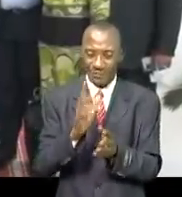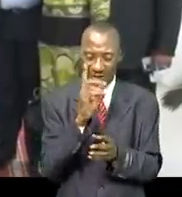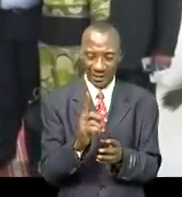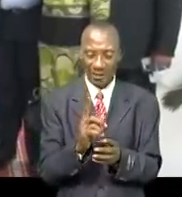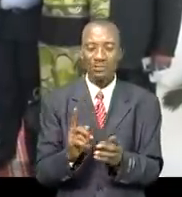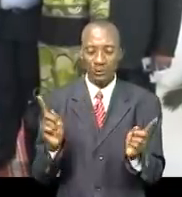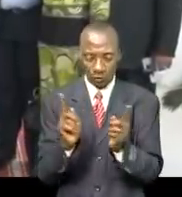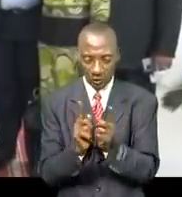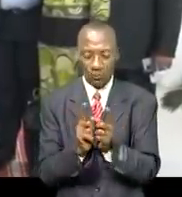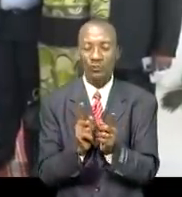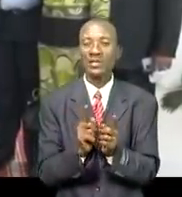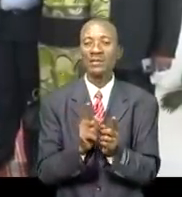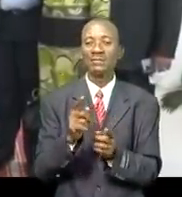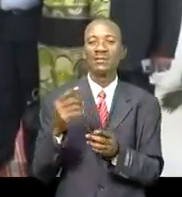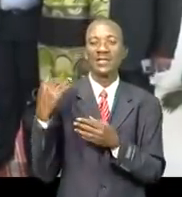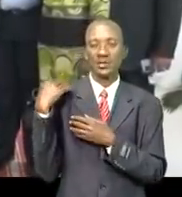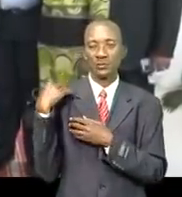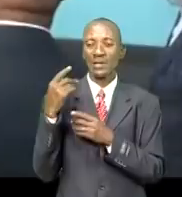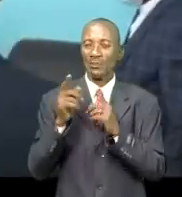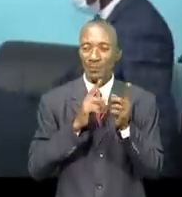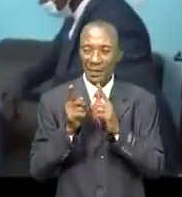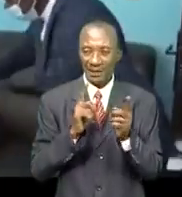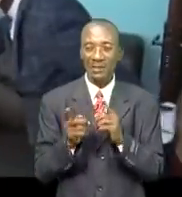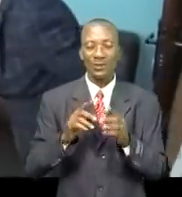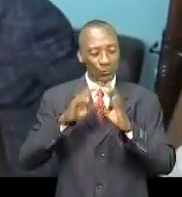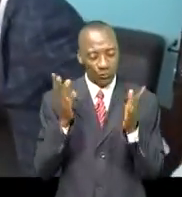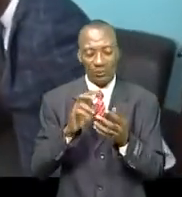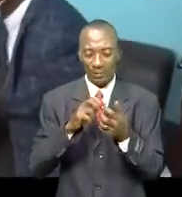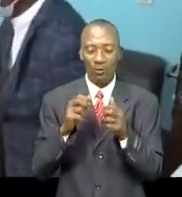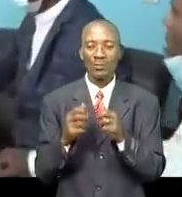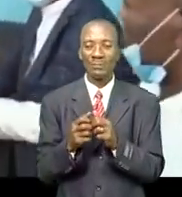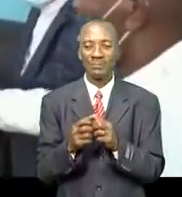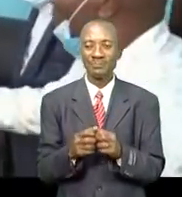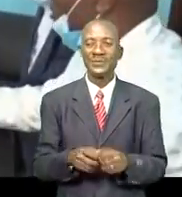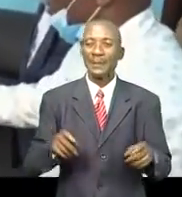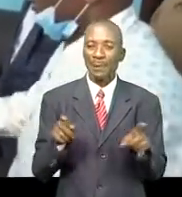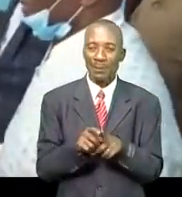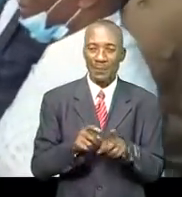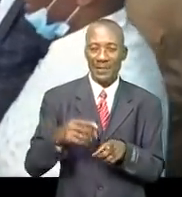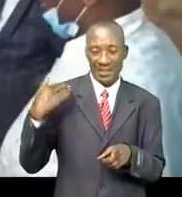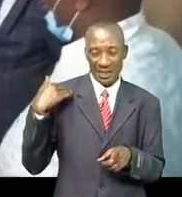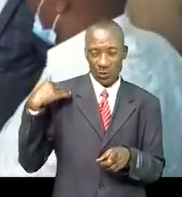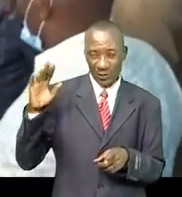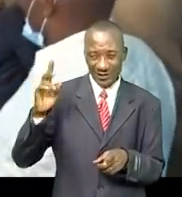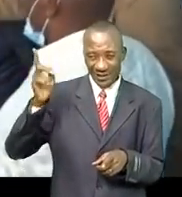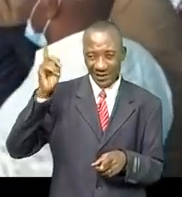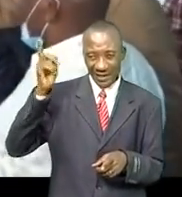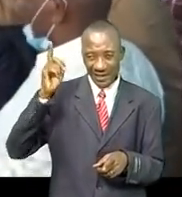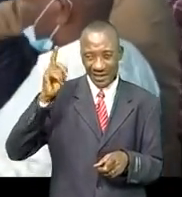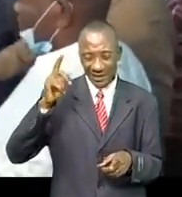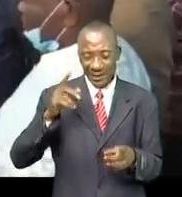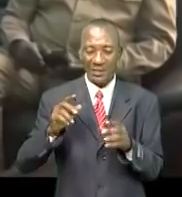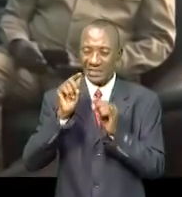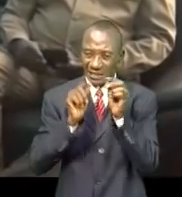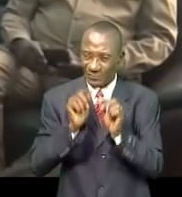sacrée de la Nation sur le 20 que compte le Sénat. Tout le grand Équateur doit s'unir pour le développement de leur espace. Ce